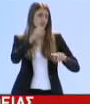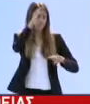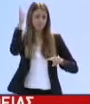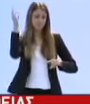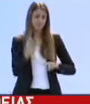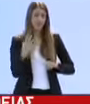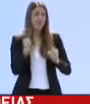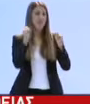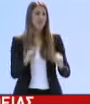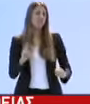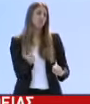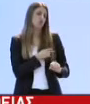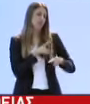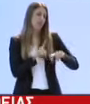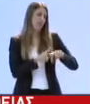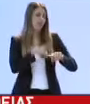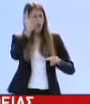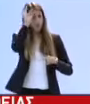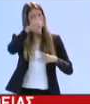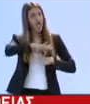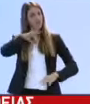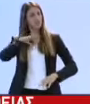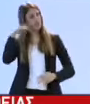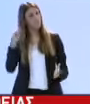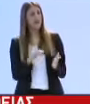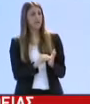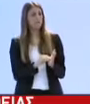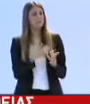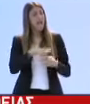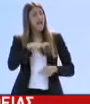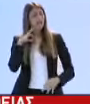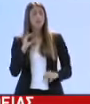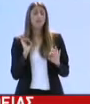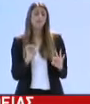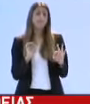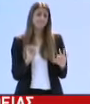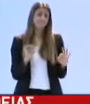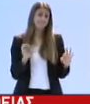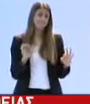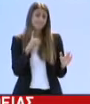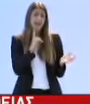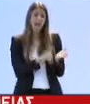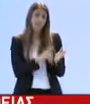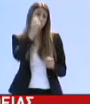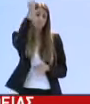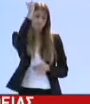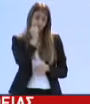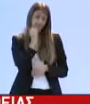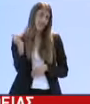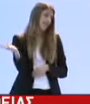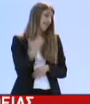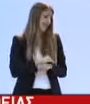στιβαρή για να αποκαταστήσει το κύρος της. Ένα κύρος το οποίο δυστυχώς έχει πληγεί από